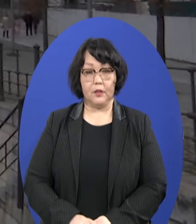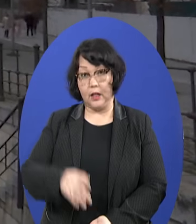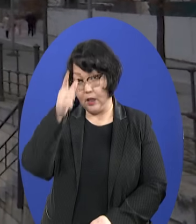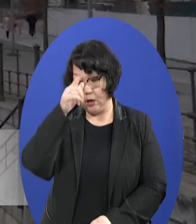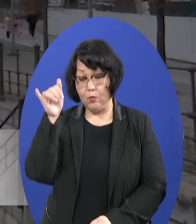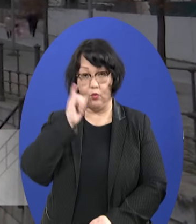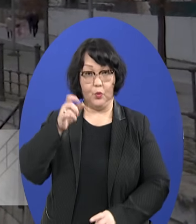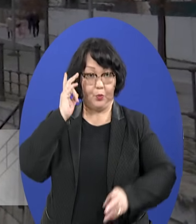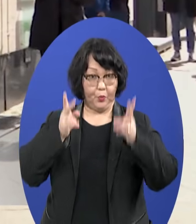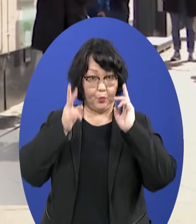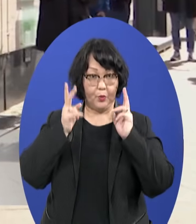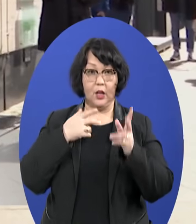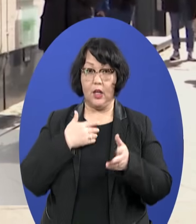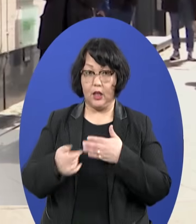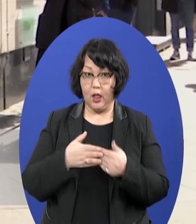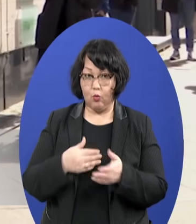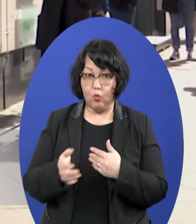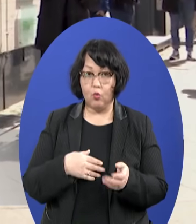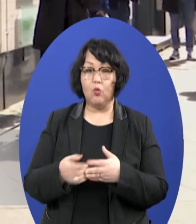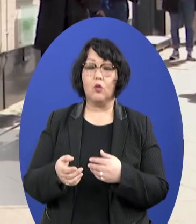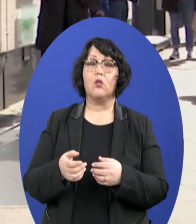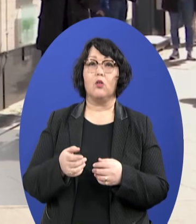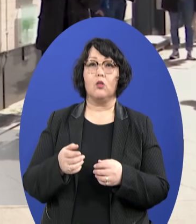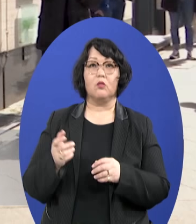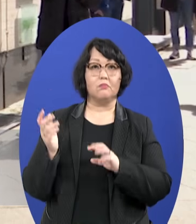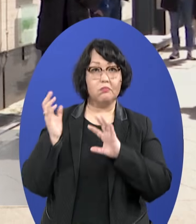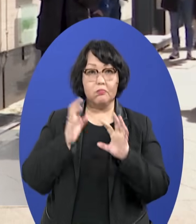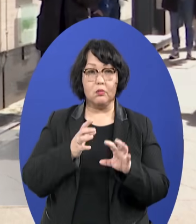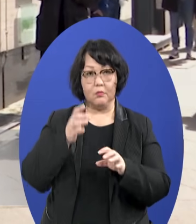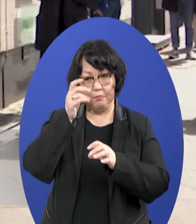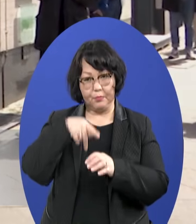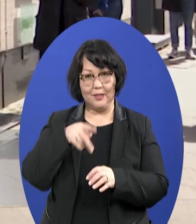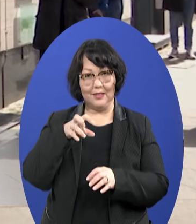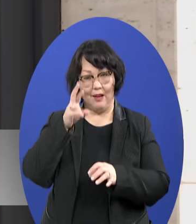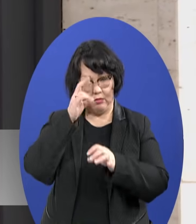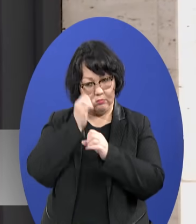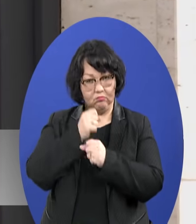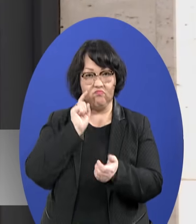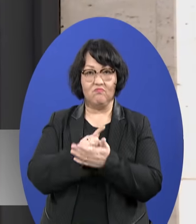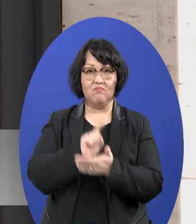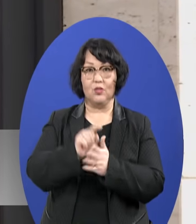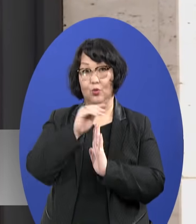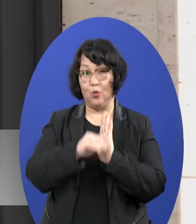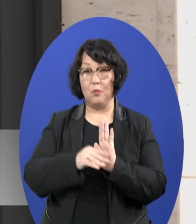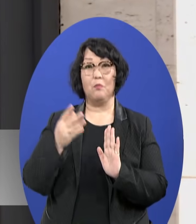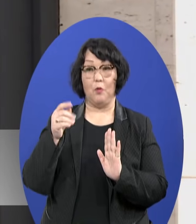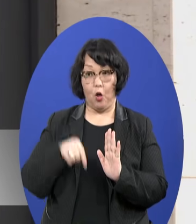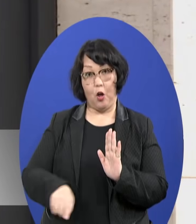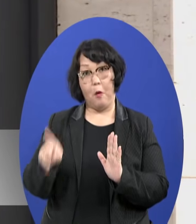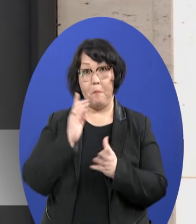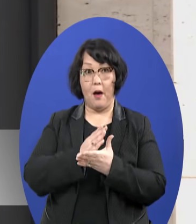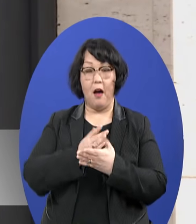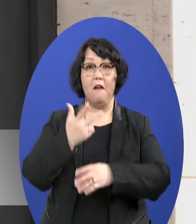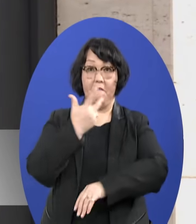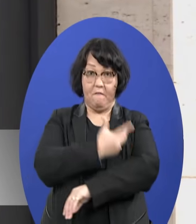Германд өсчин дэлгүүргэд олон нийтийн газруудаар үйлчлүүлэхэд төрөвчсөн шинжилгээ хийлгэсэн байхыг шаарддаг журам үйлчилж байгаа. Харин